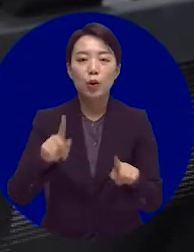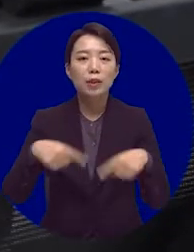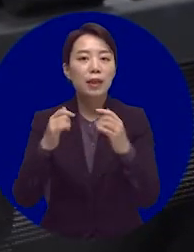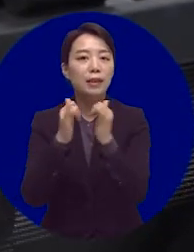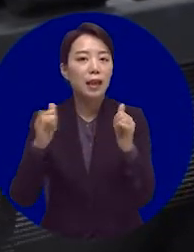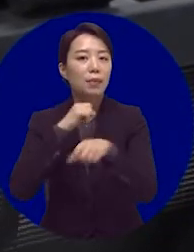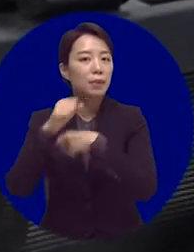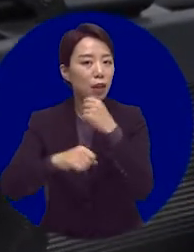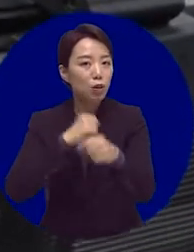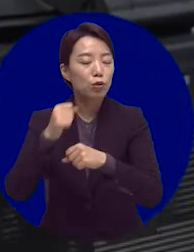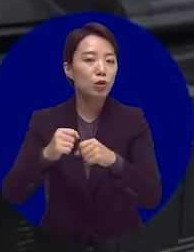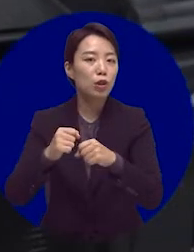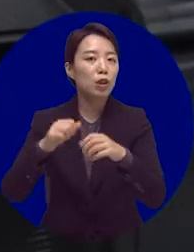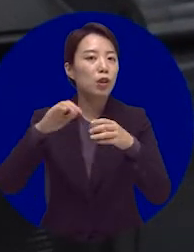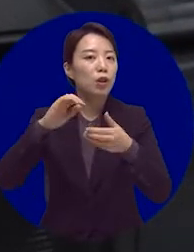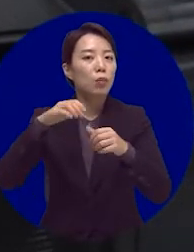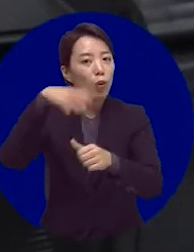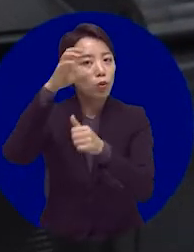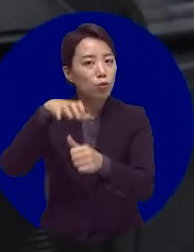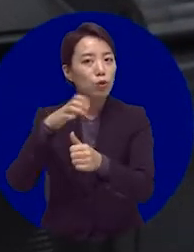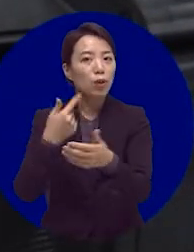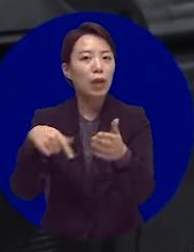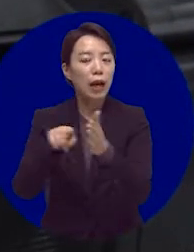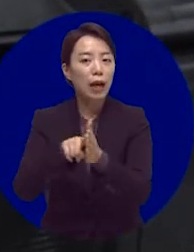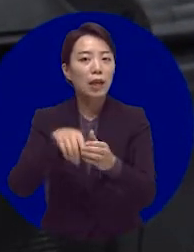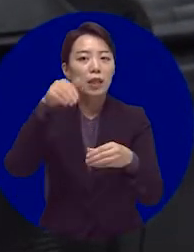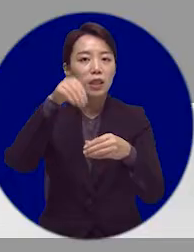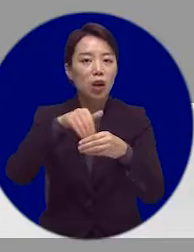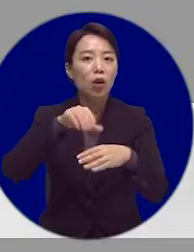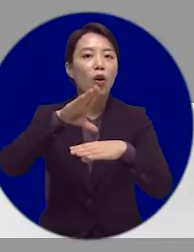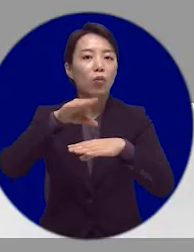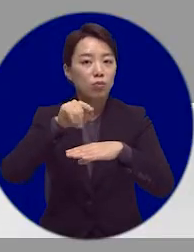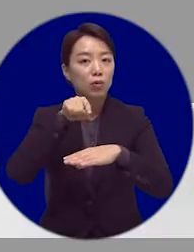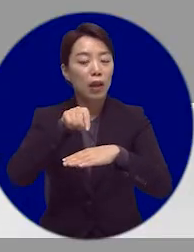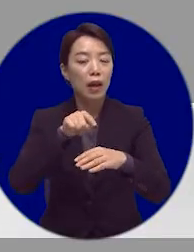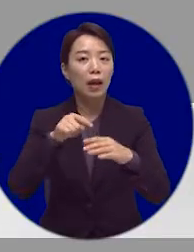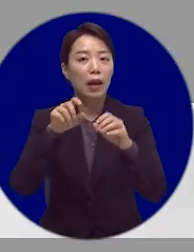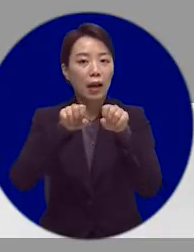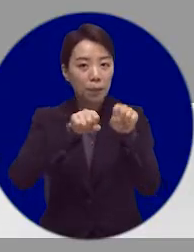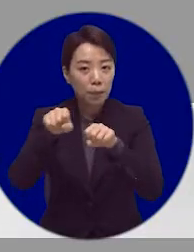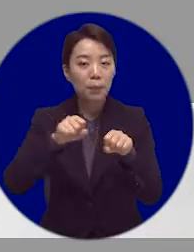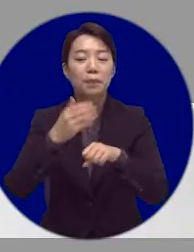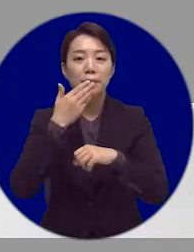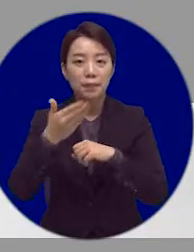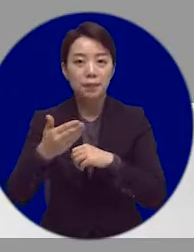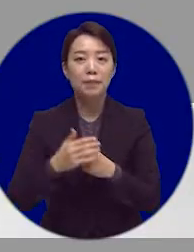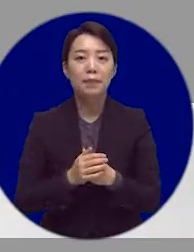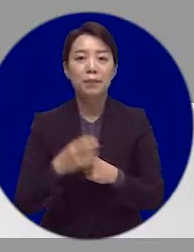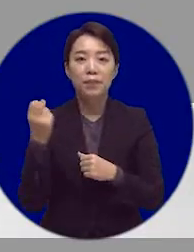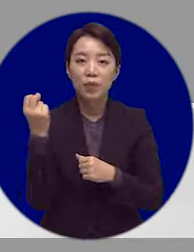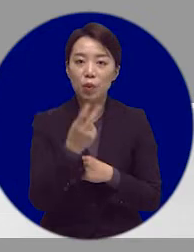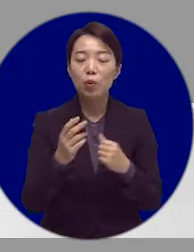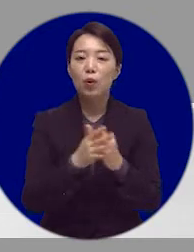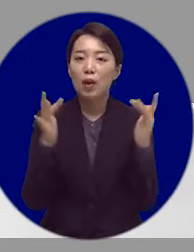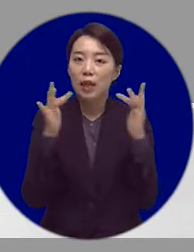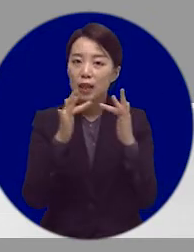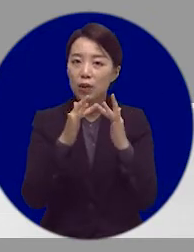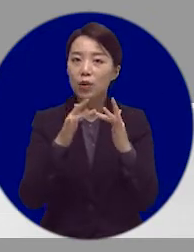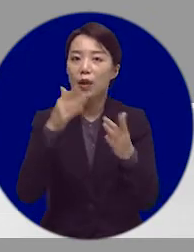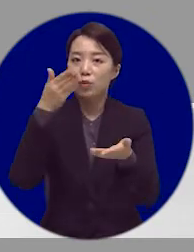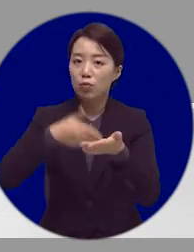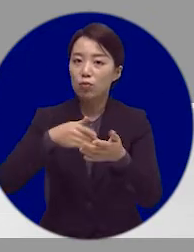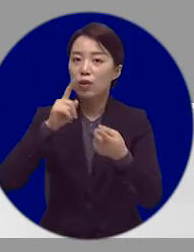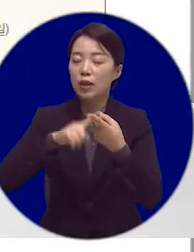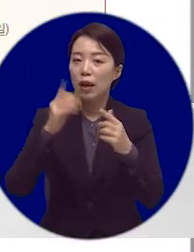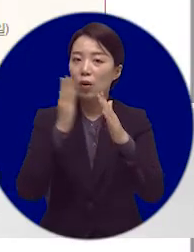유도하는 사이버 선거 문화 자정 캠페인을 실시하고 있습니다. 뿐만 아니라 인터넷 언론사와 관련한 공직선거법 주요